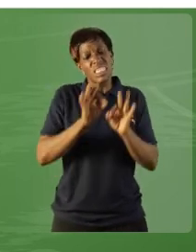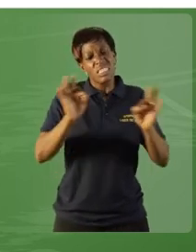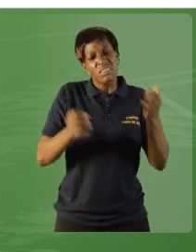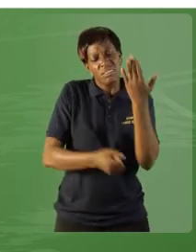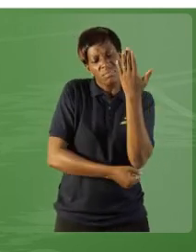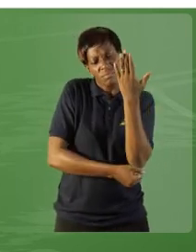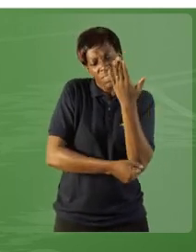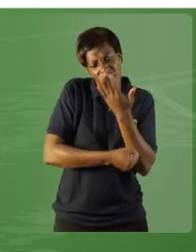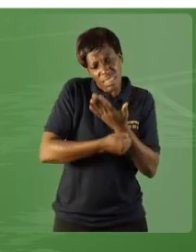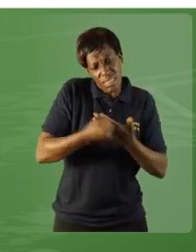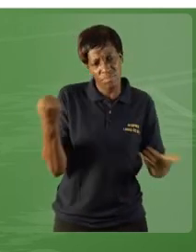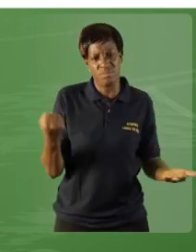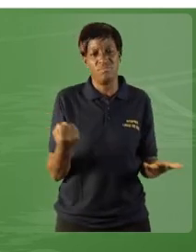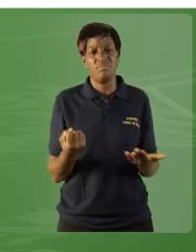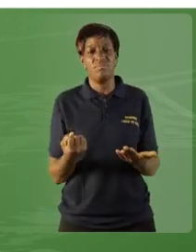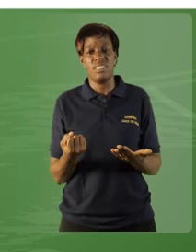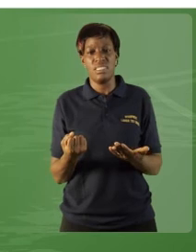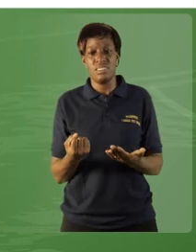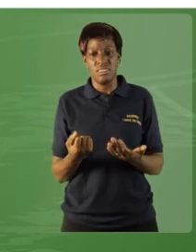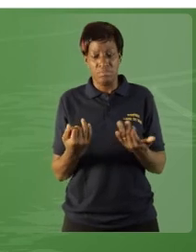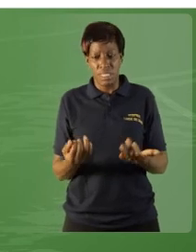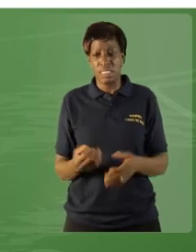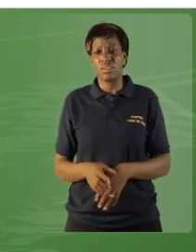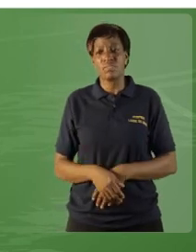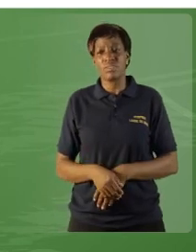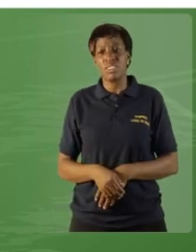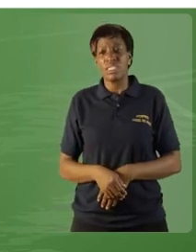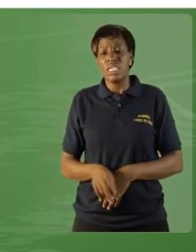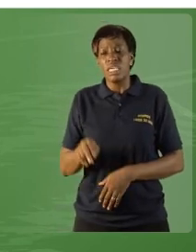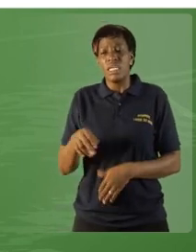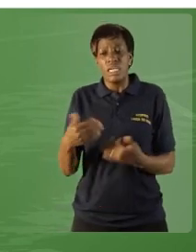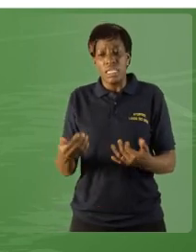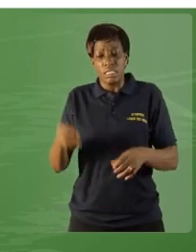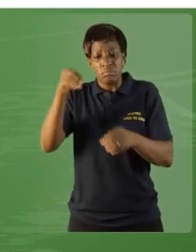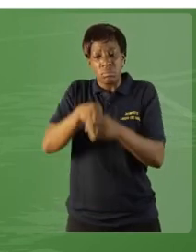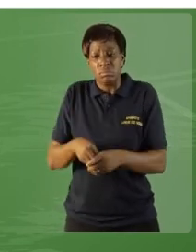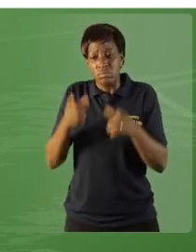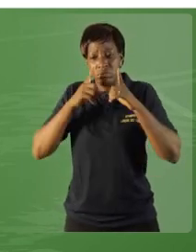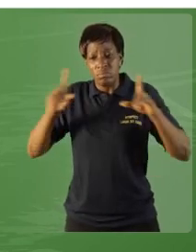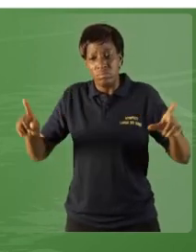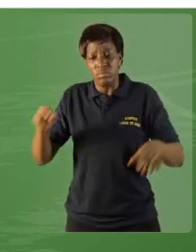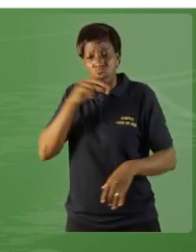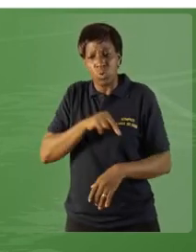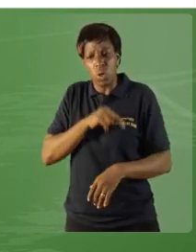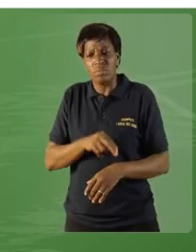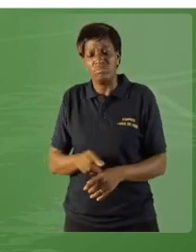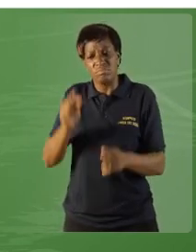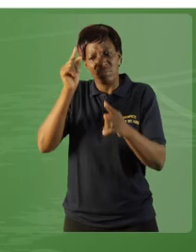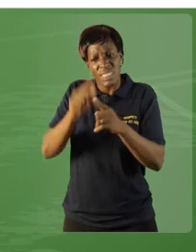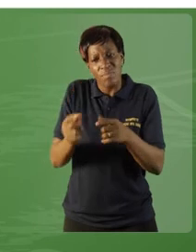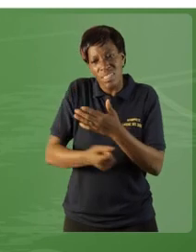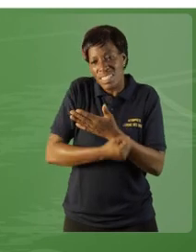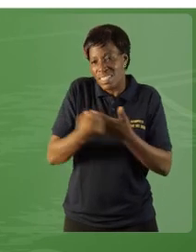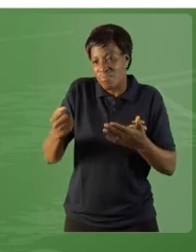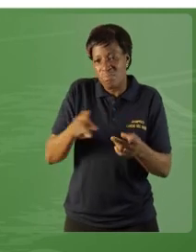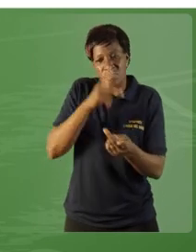la vie quotidienne. Au niveau du registre courant, ce sont des termes simples, précis,